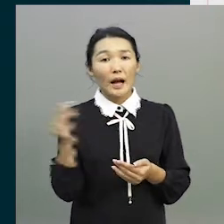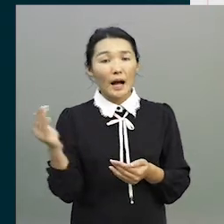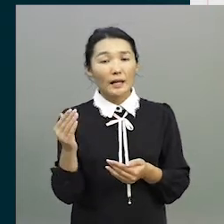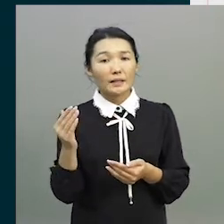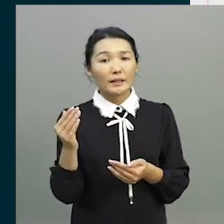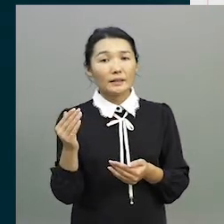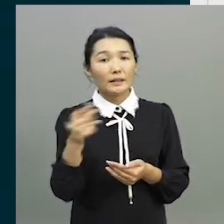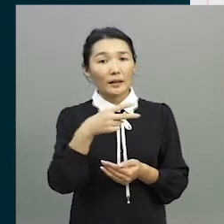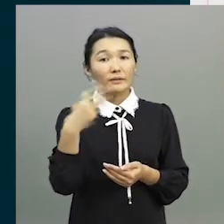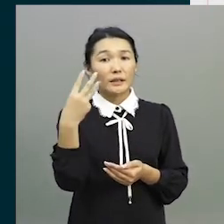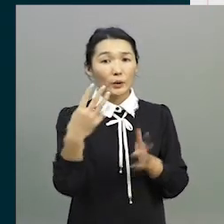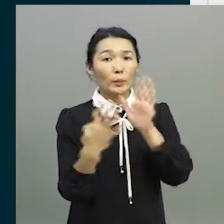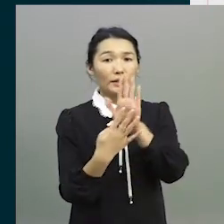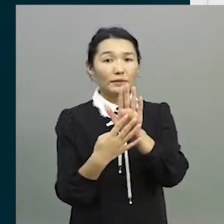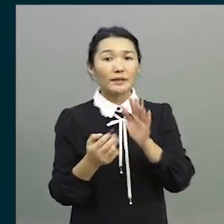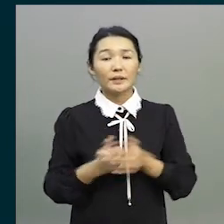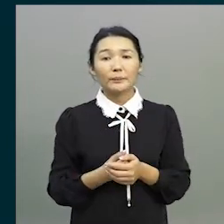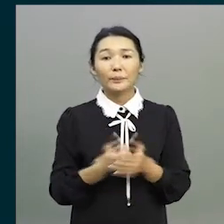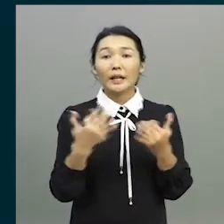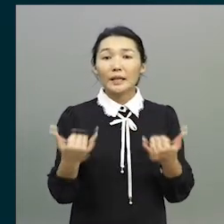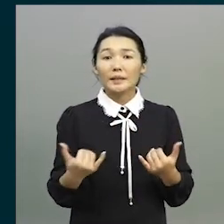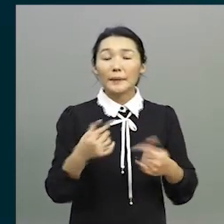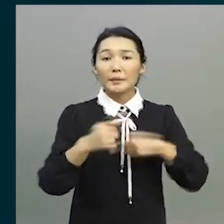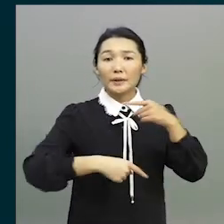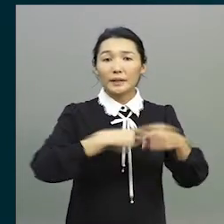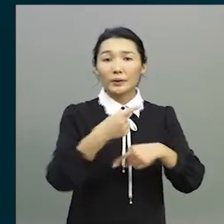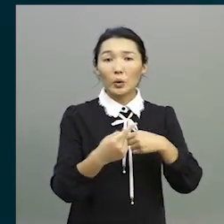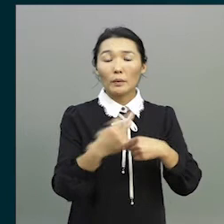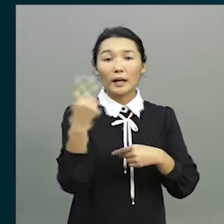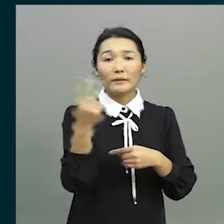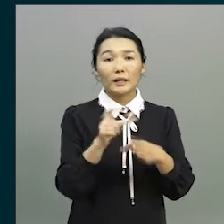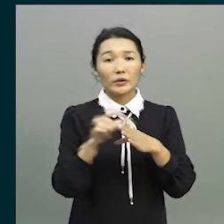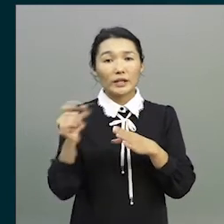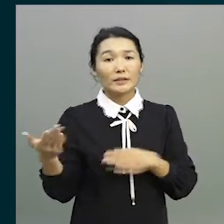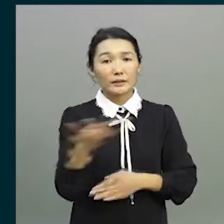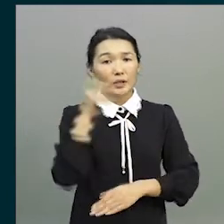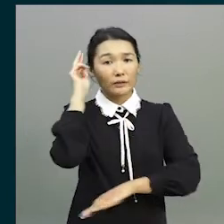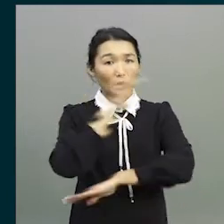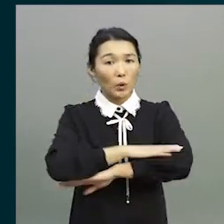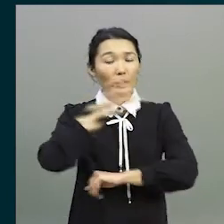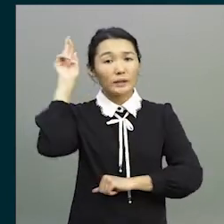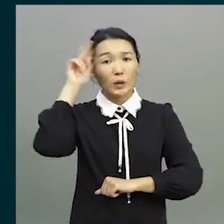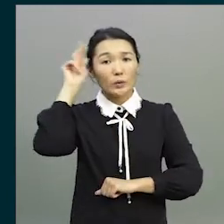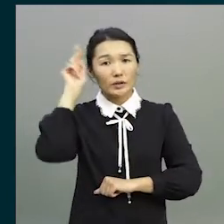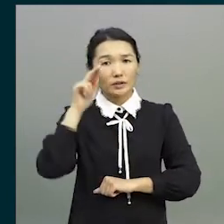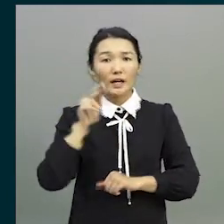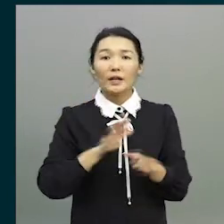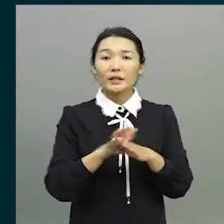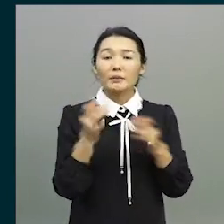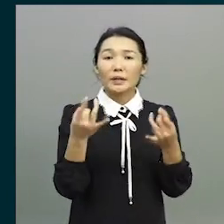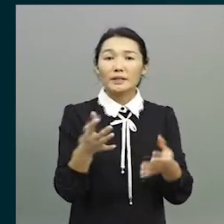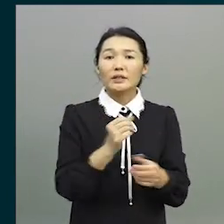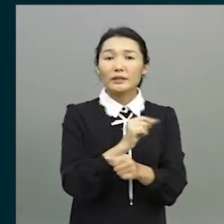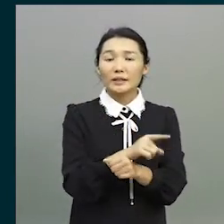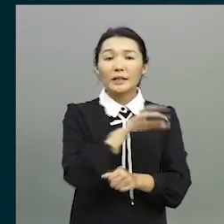9 теперь перейдём ко второй части нашего урока и научимся решать простейшие задачи с применением